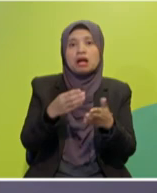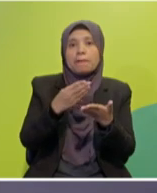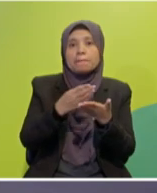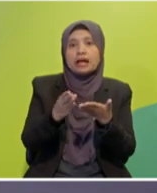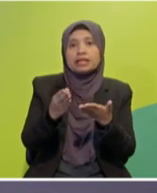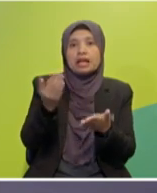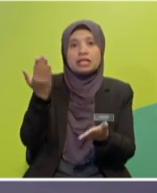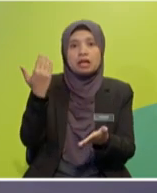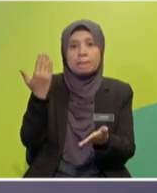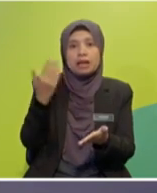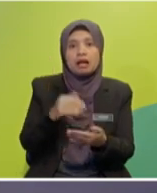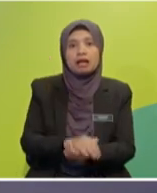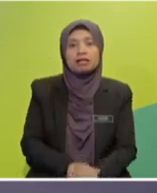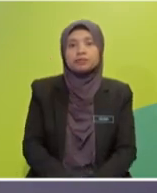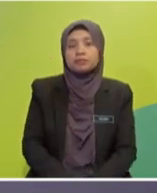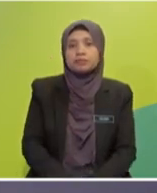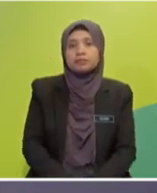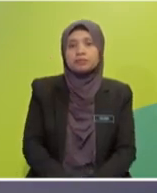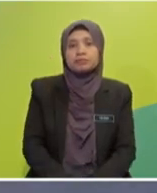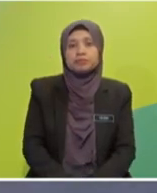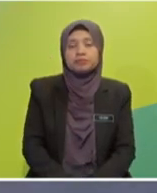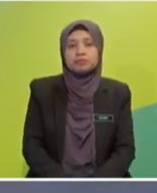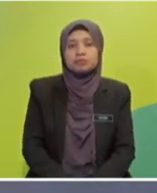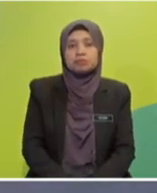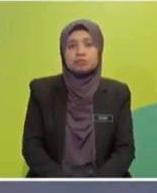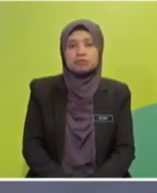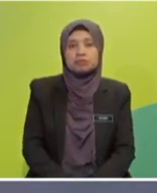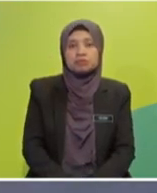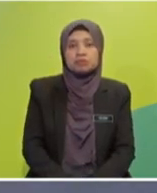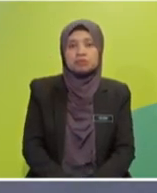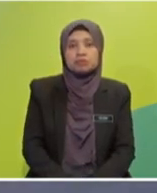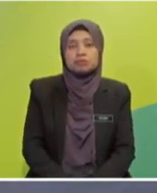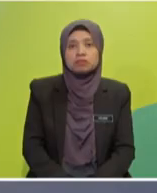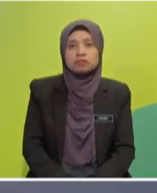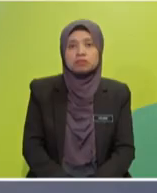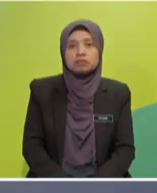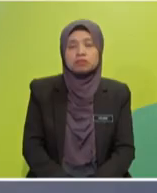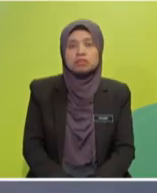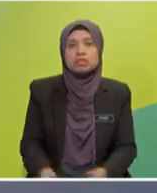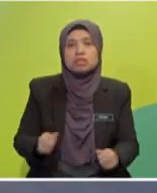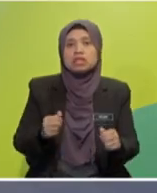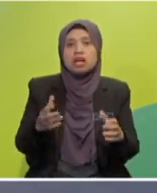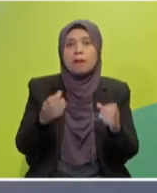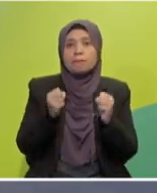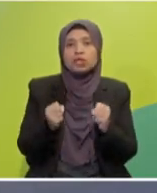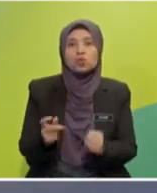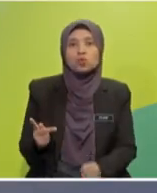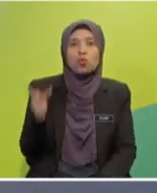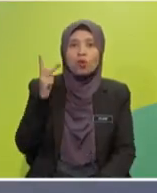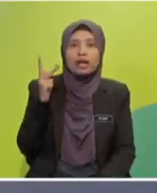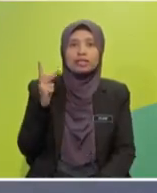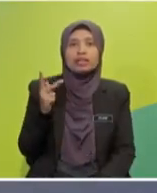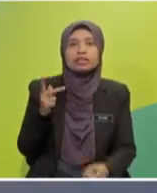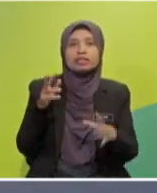Okey. Baik. Boleh. Kena kemas ni, betul-betul. Aktiviti ni dapat menguatkan otot-otot